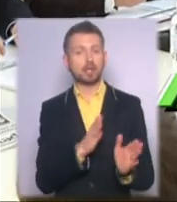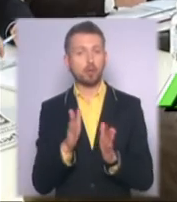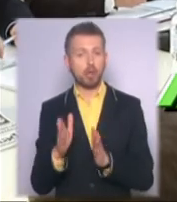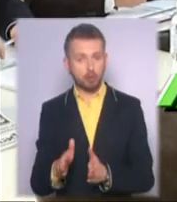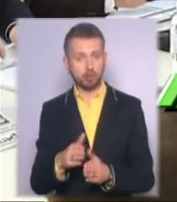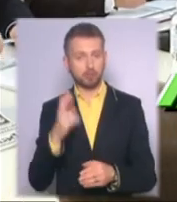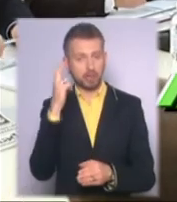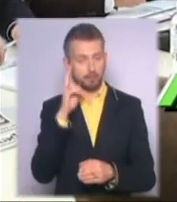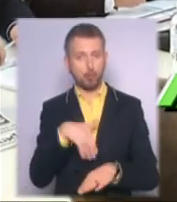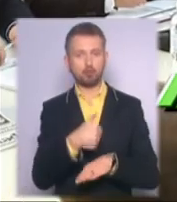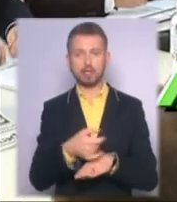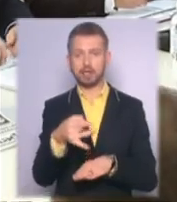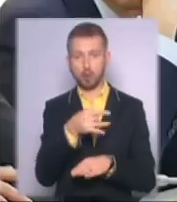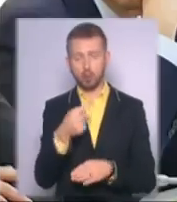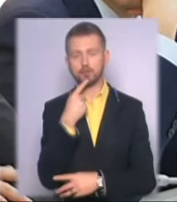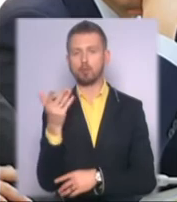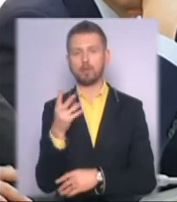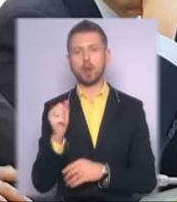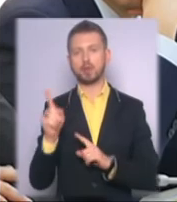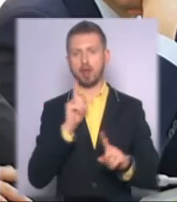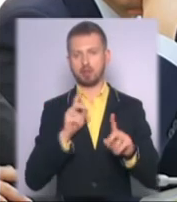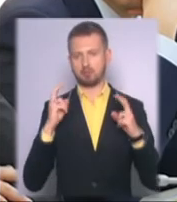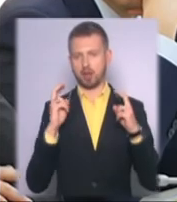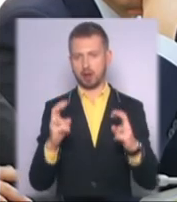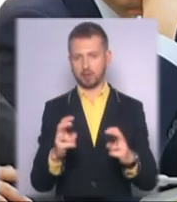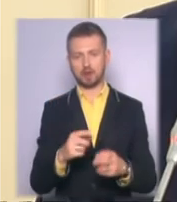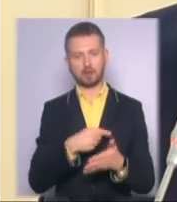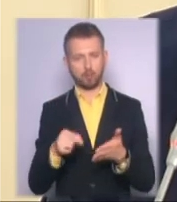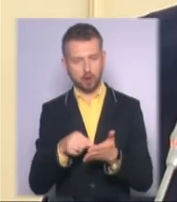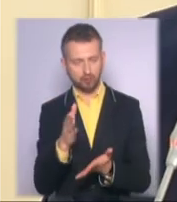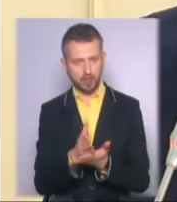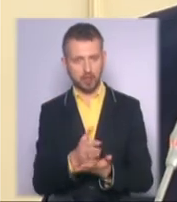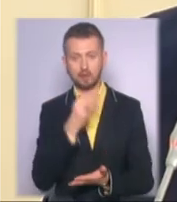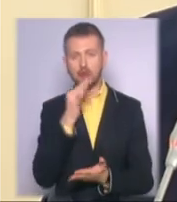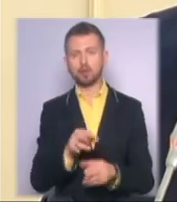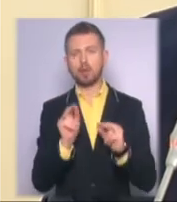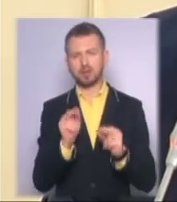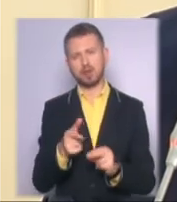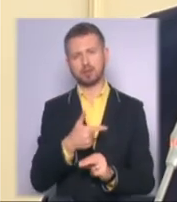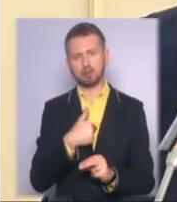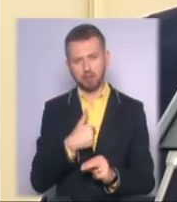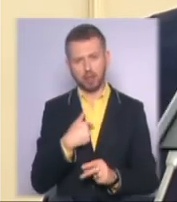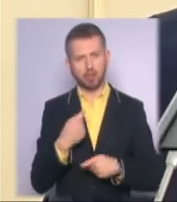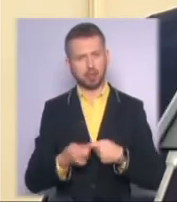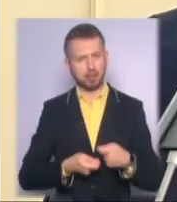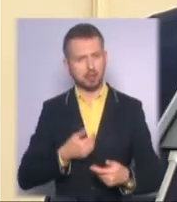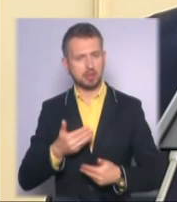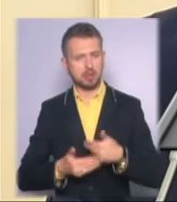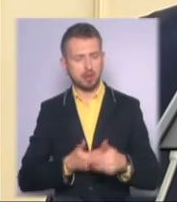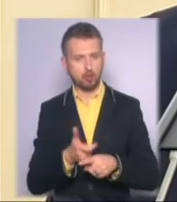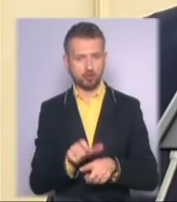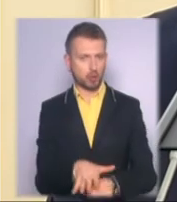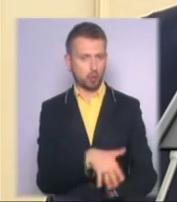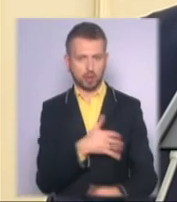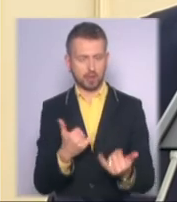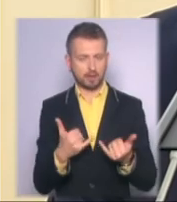районів, міському голові доповідають на нараді. Зауваження є. Скажу чесно, ми розкачувалися дуже довго. І на сьогоднішній момент